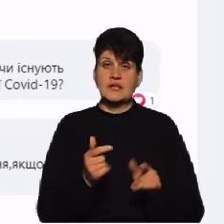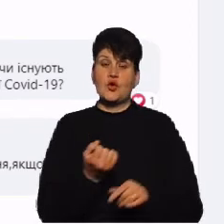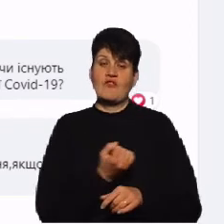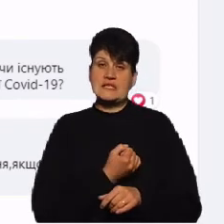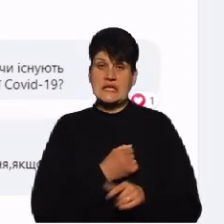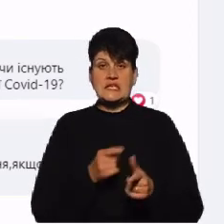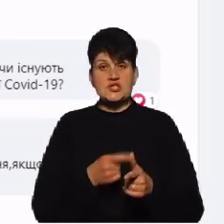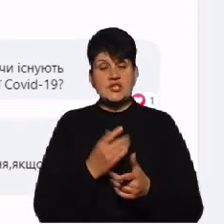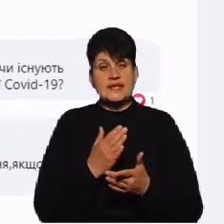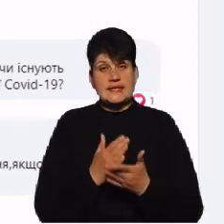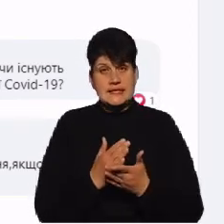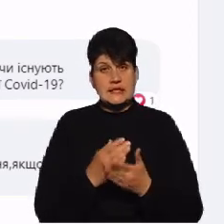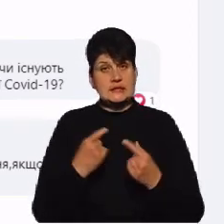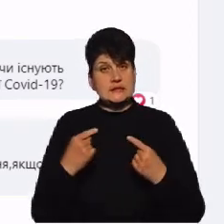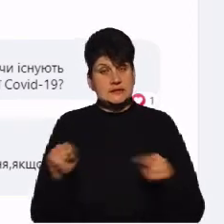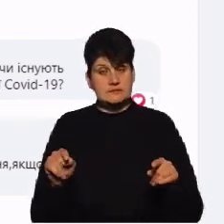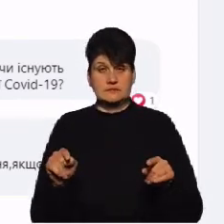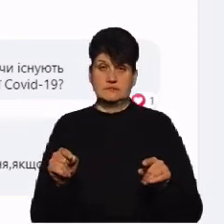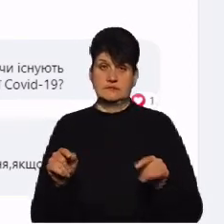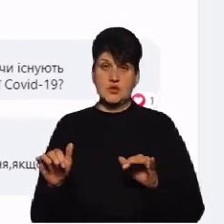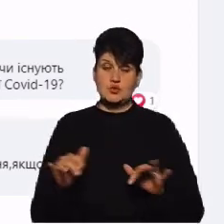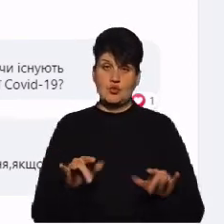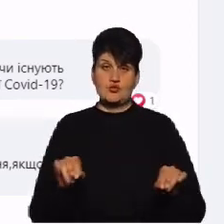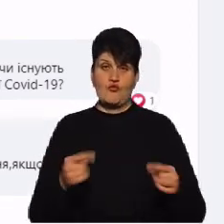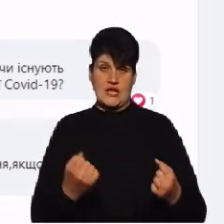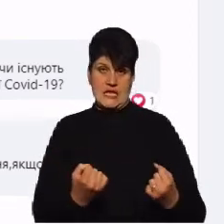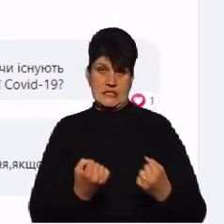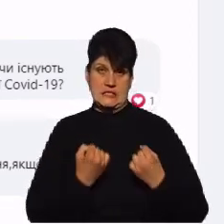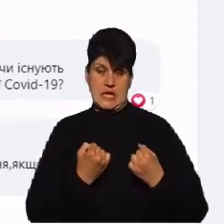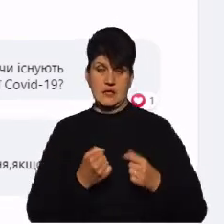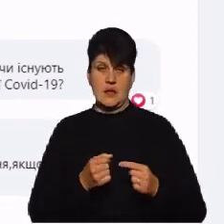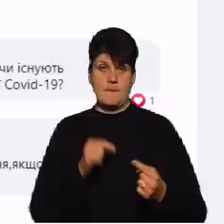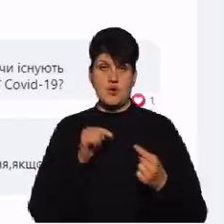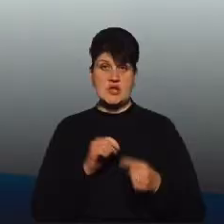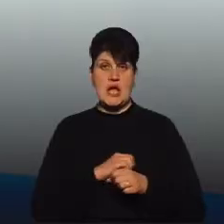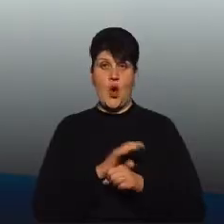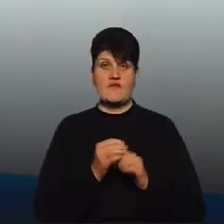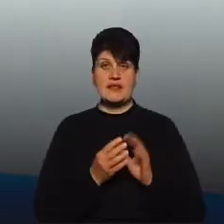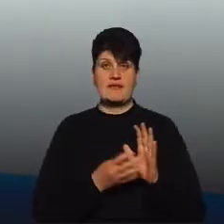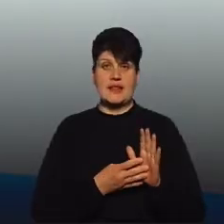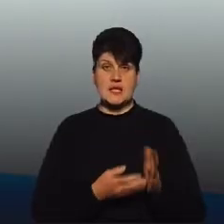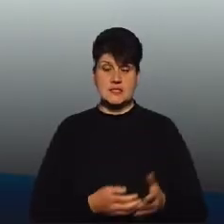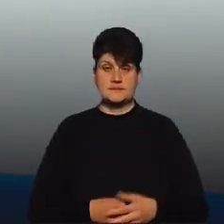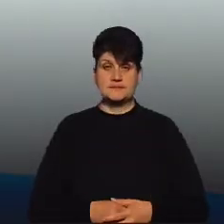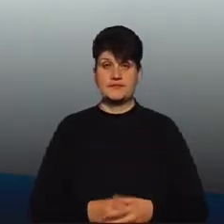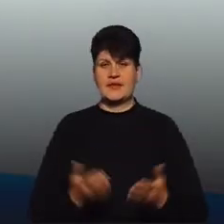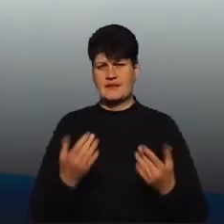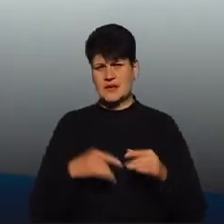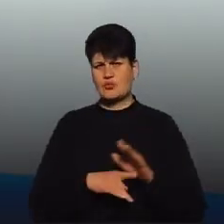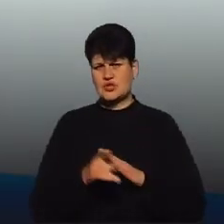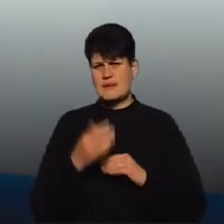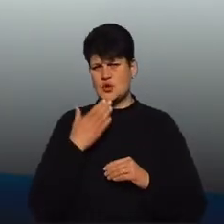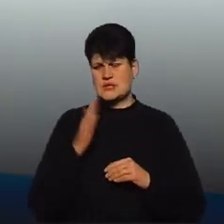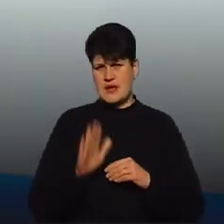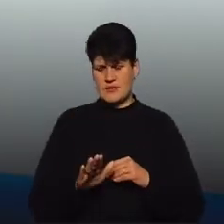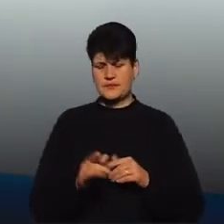існують альтернативні способи створення захисту проти COVID-19? Давайте почнемо з останнього. Чи